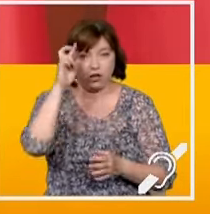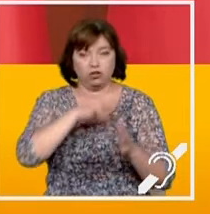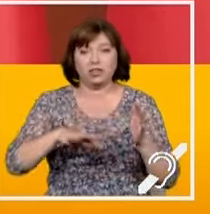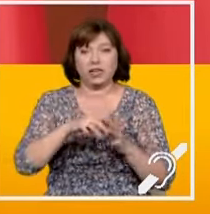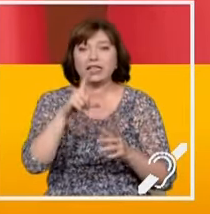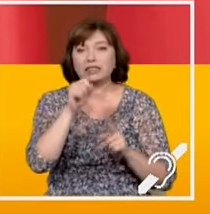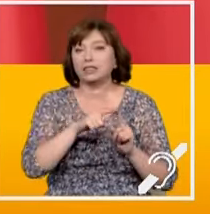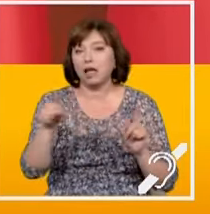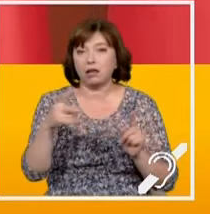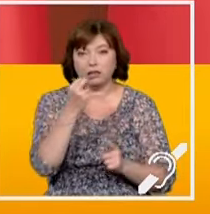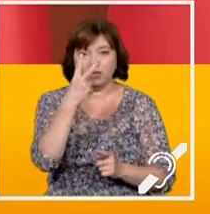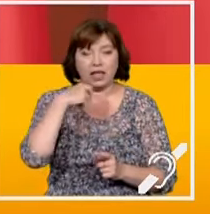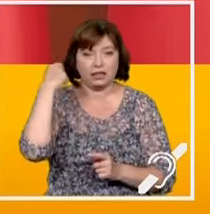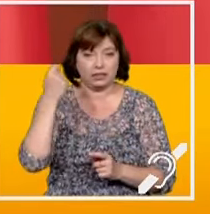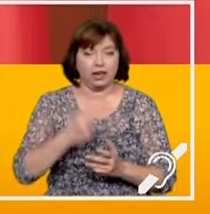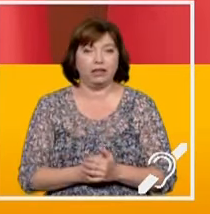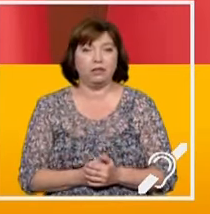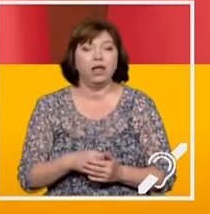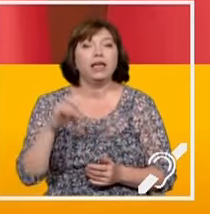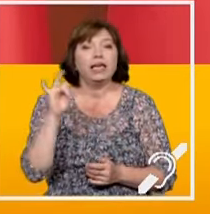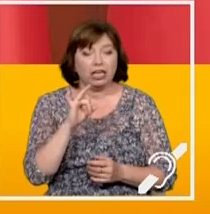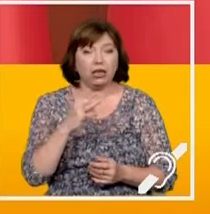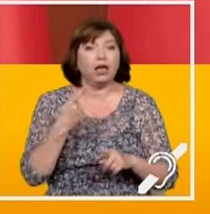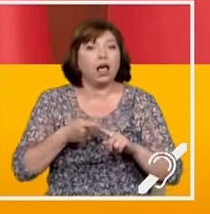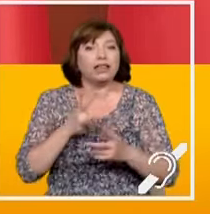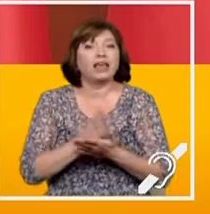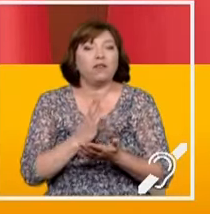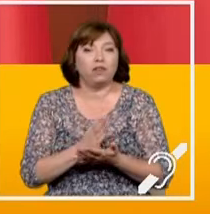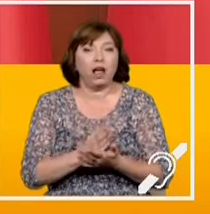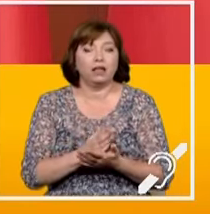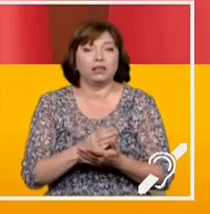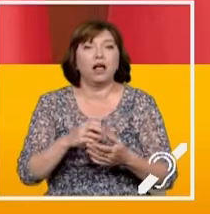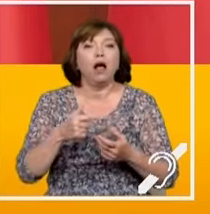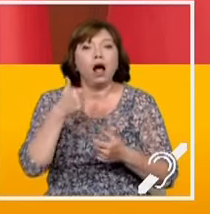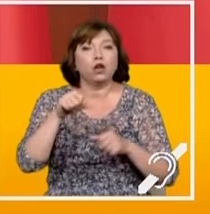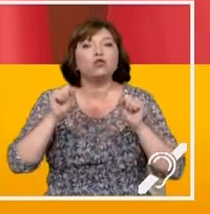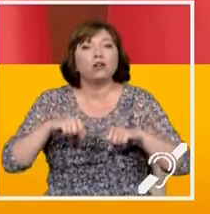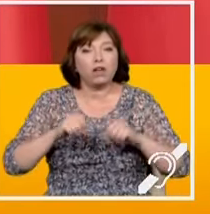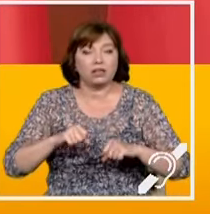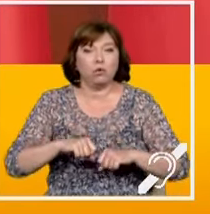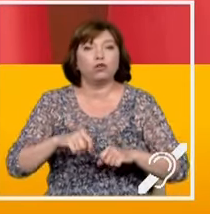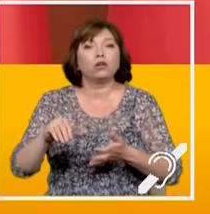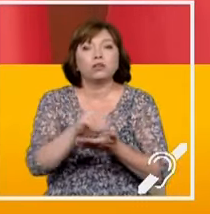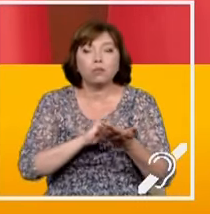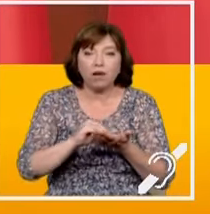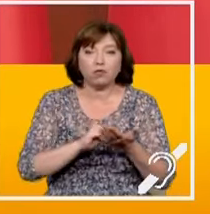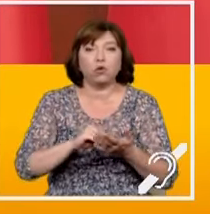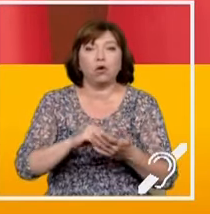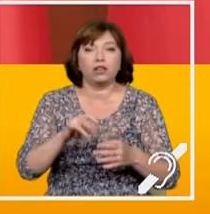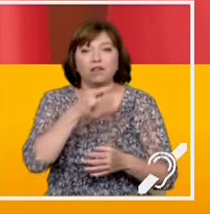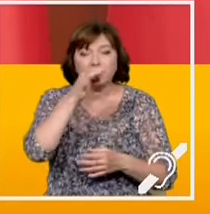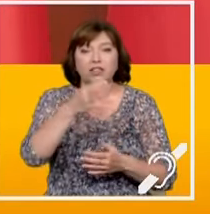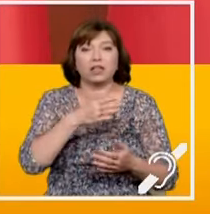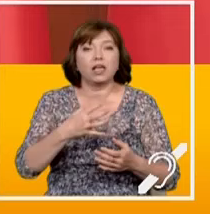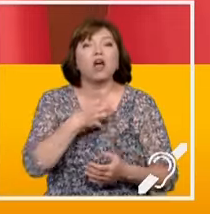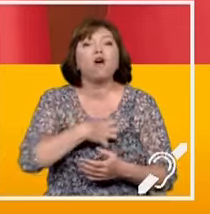din ultimii 12 ani și reprezintă o ocazie de a reafirma importanța pe care